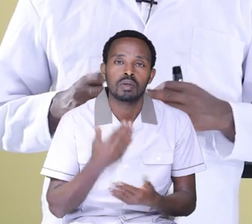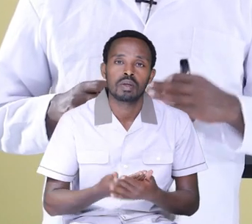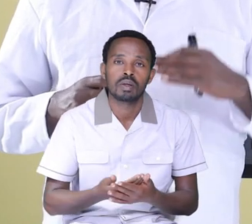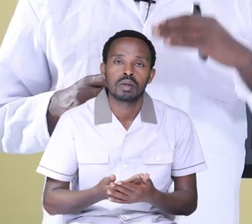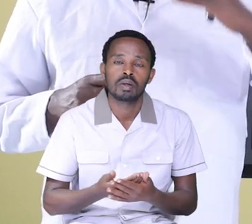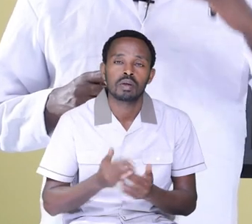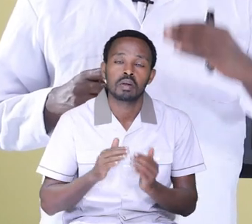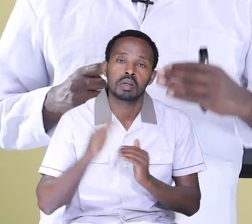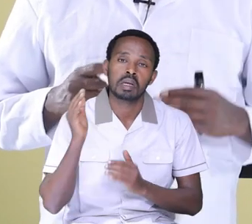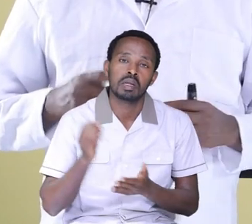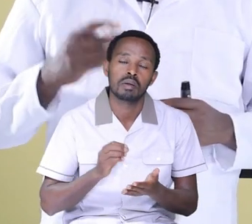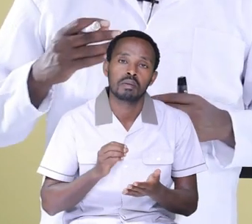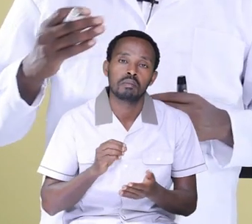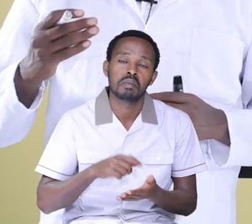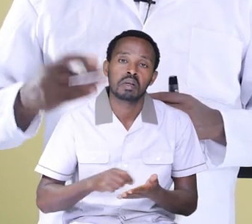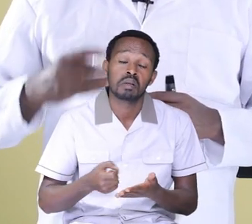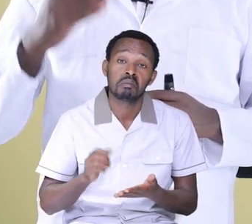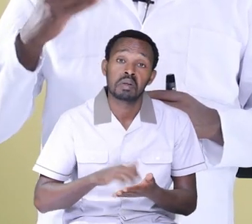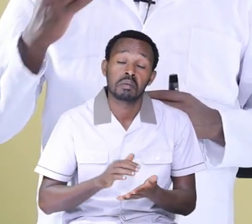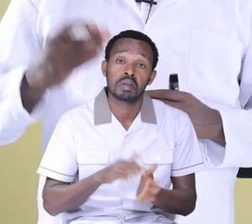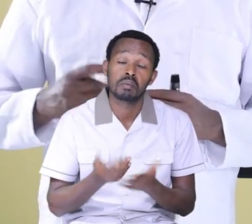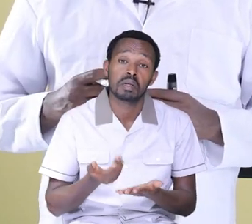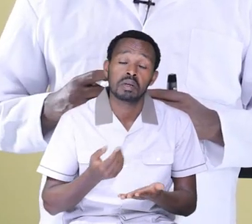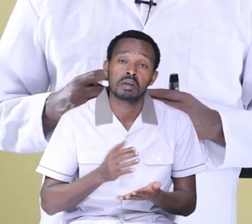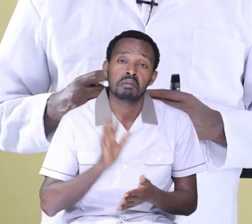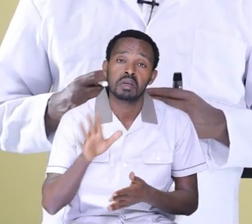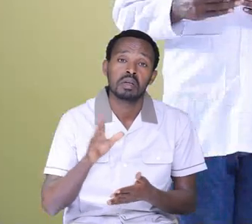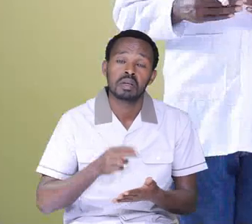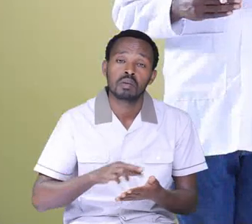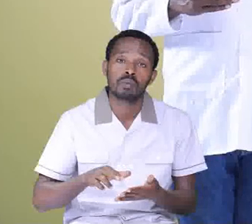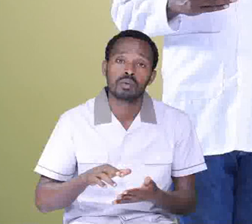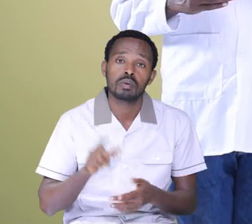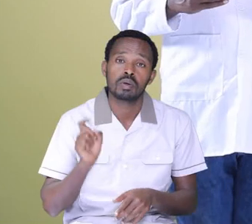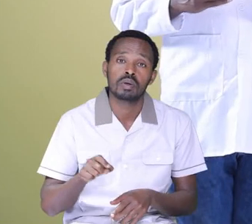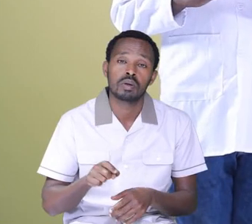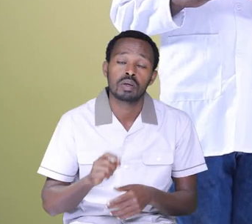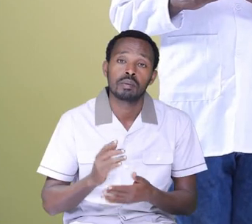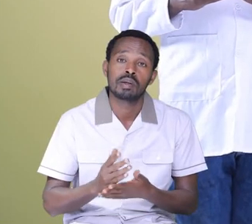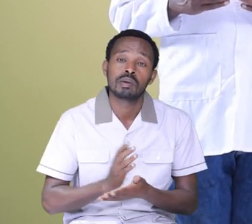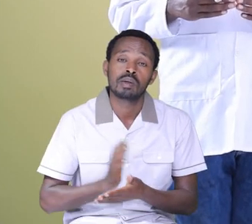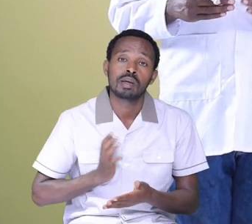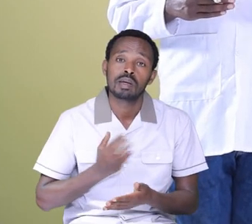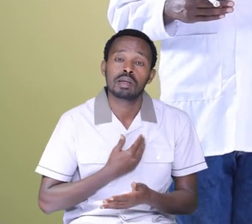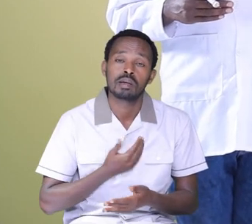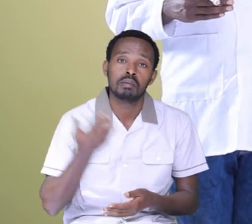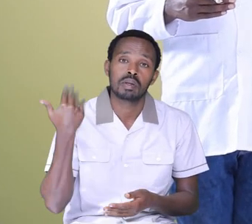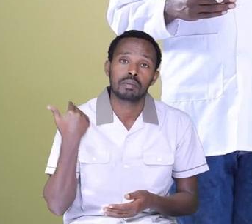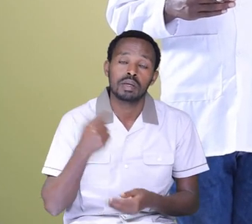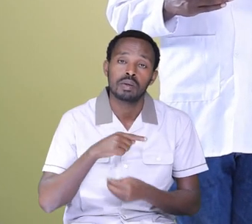barreessuuf irra deddeebitanii dabtara keessan dubbisuu qabdu. Barnoonni keenya yeroo darbee